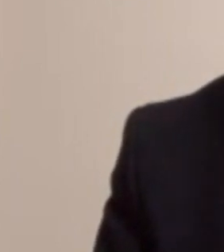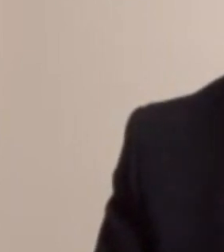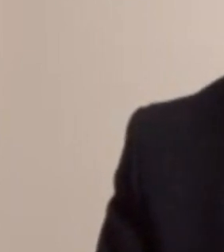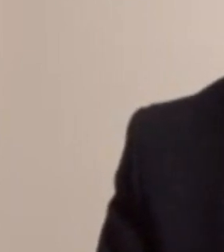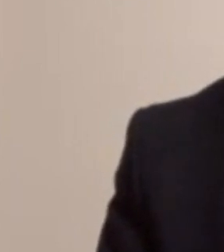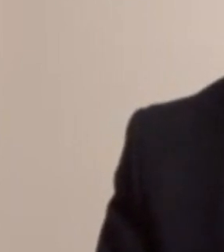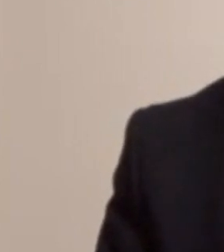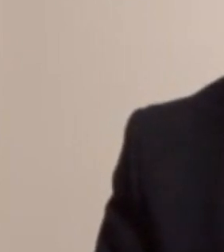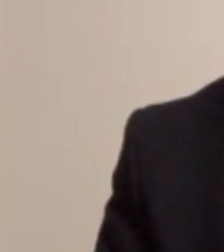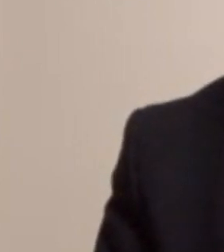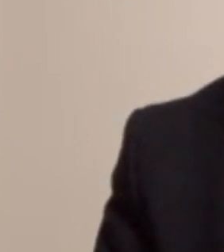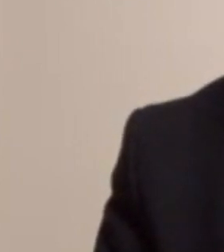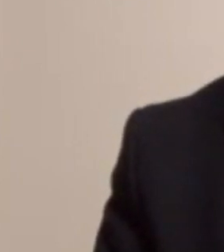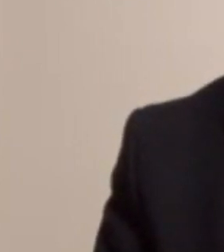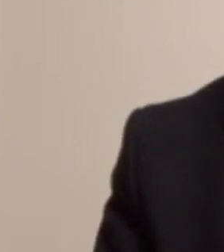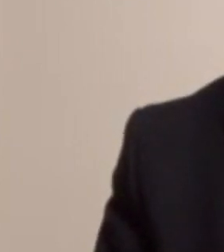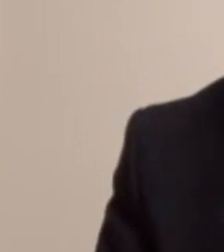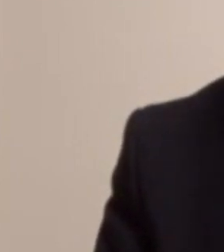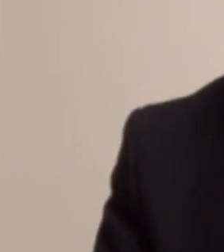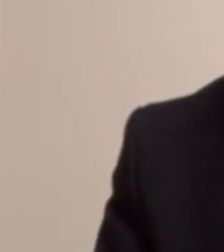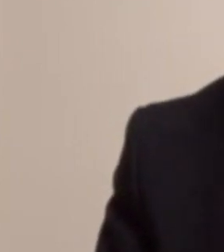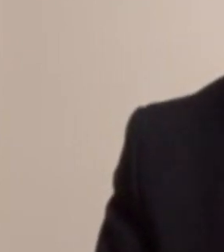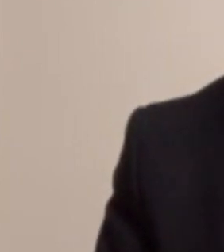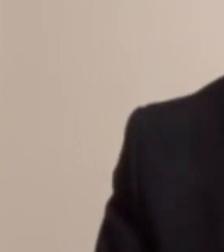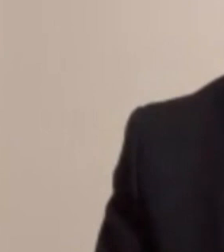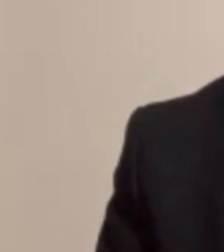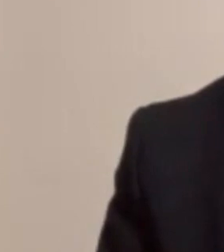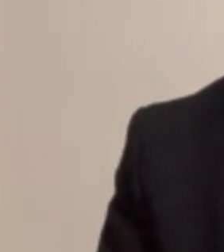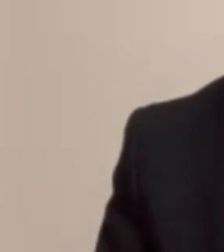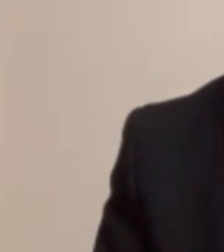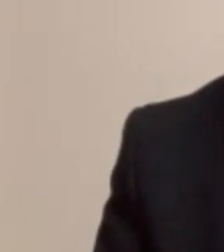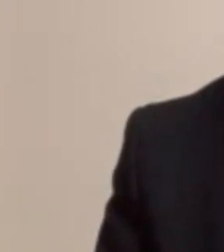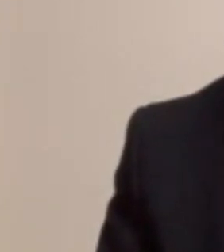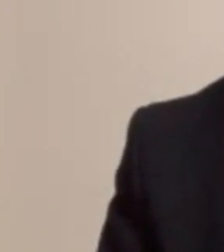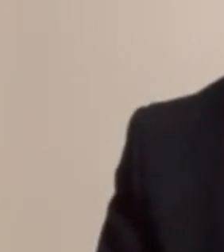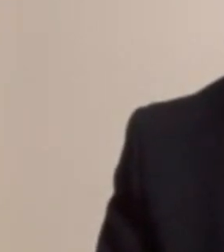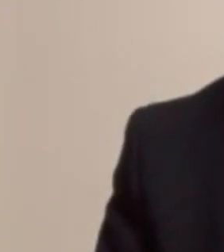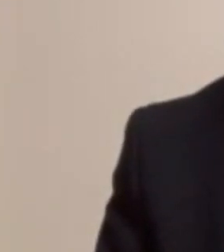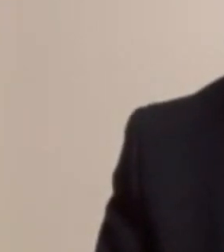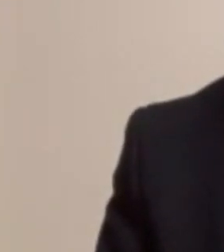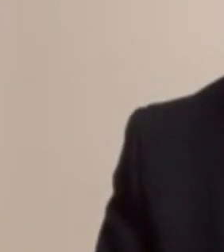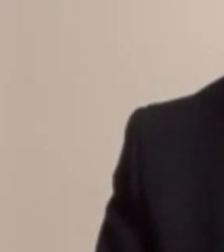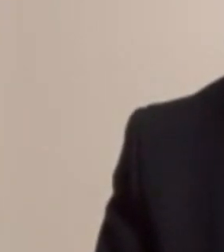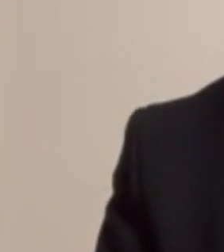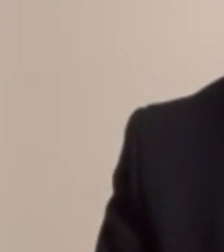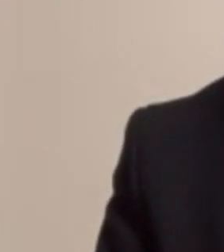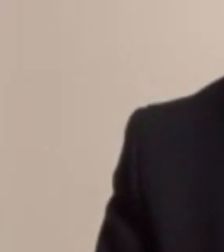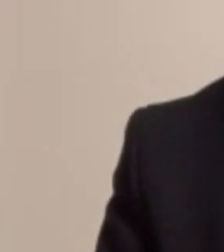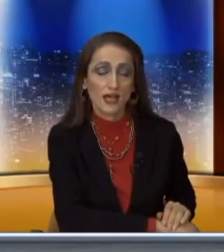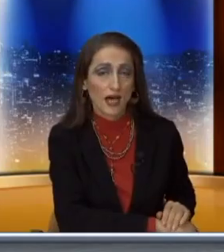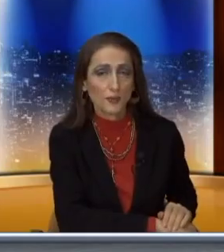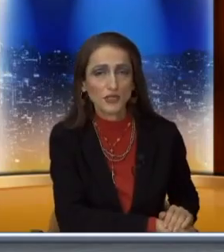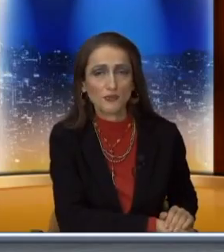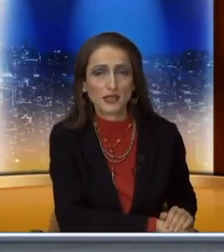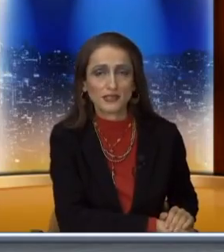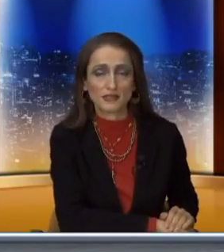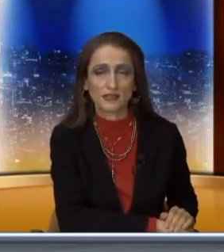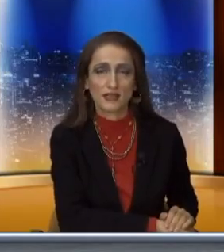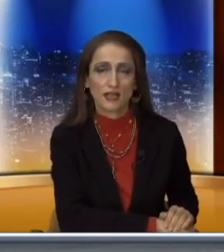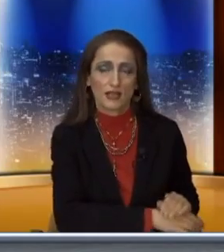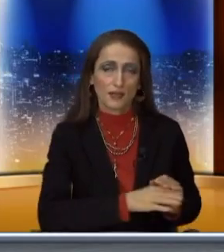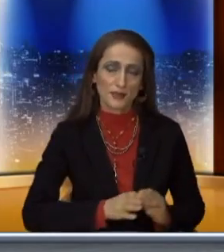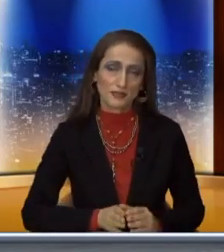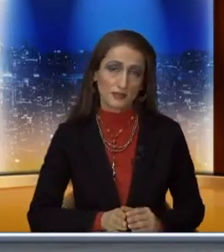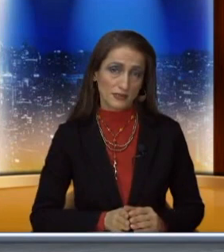ونبقى دائما إخوة نتعاون ونساعد بعضنا البعض. نعم، آمين. أبونا